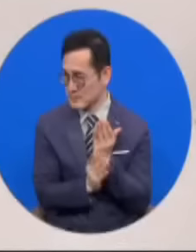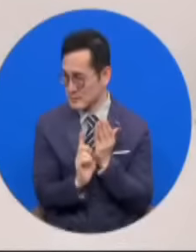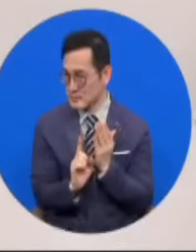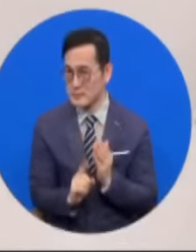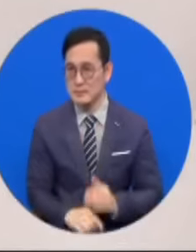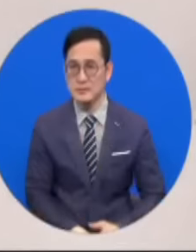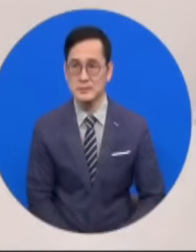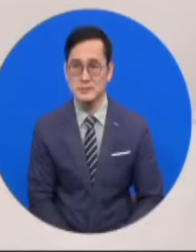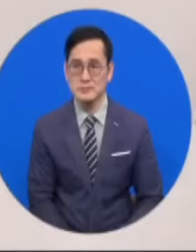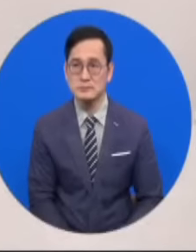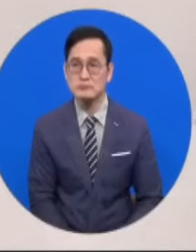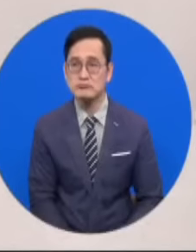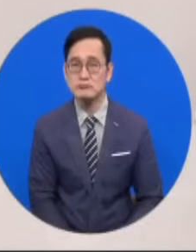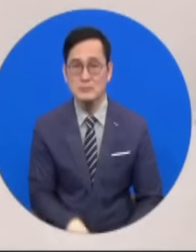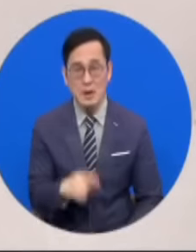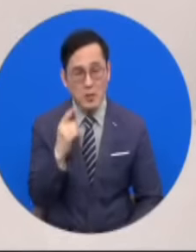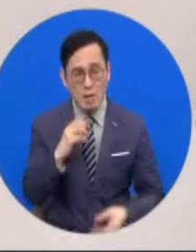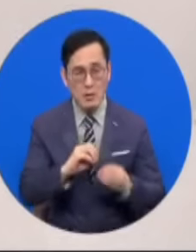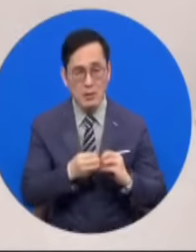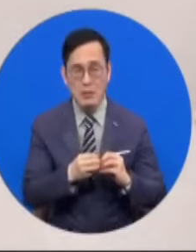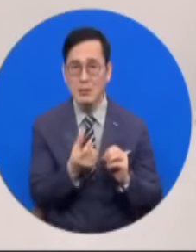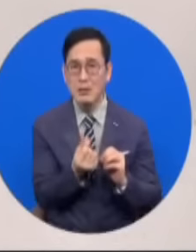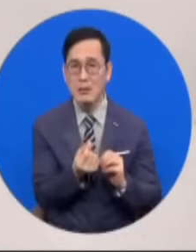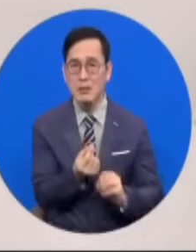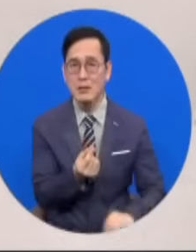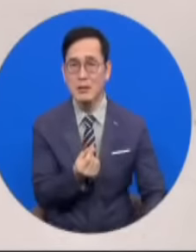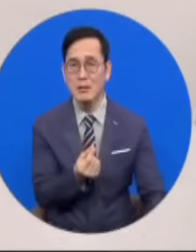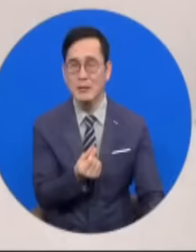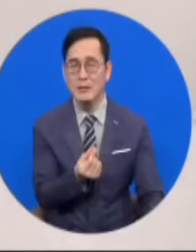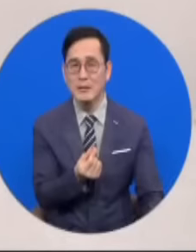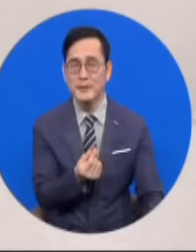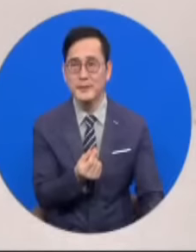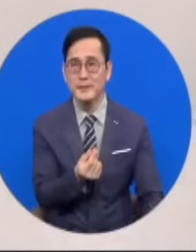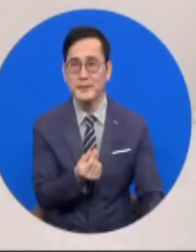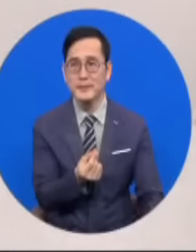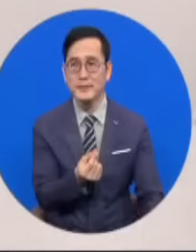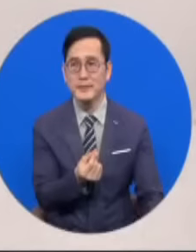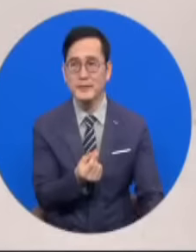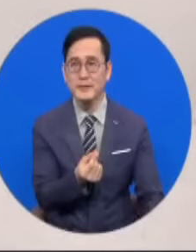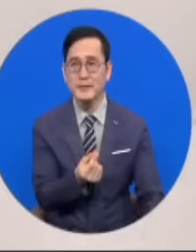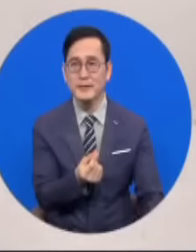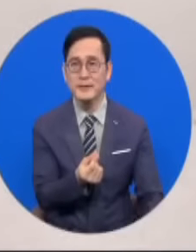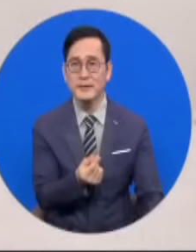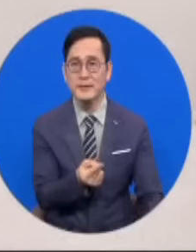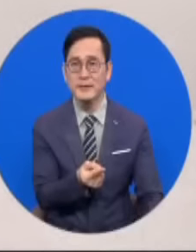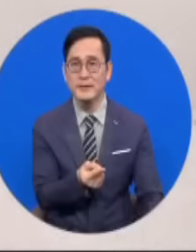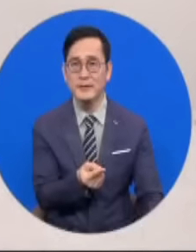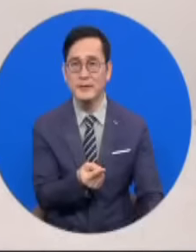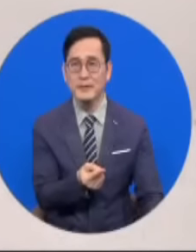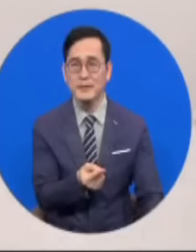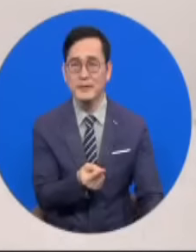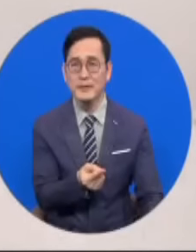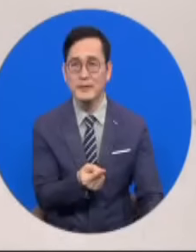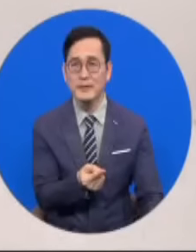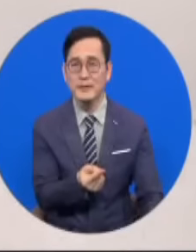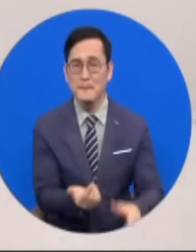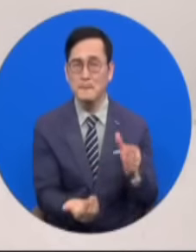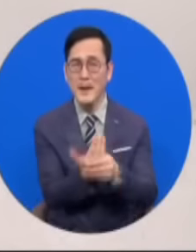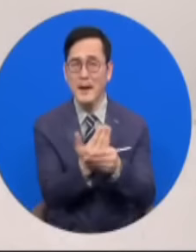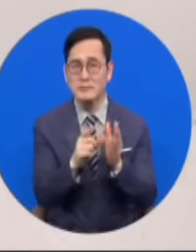왜 사실이 아닌게 거의 명백한 거 같아요 그러니까 이제 그 그날을 했다는 거 아니에요 그리고 문제가 있었던